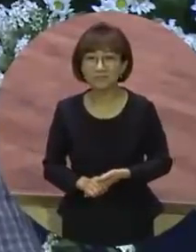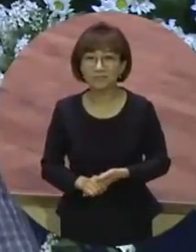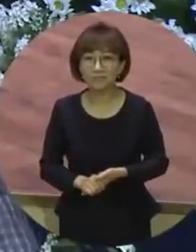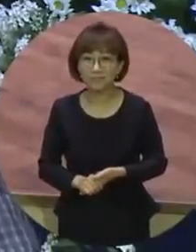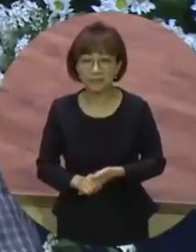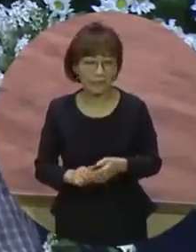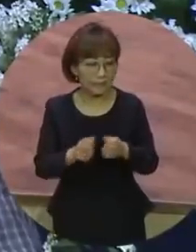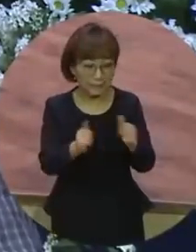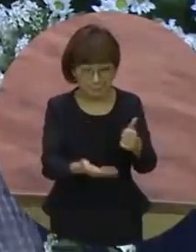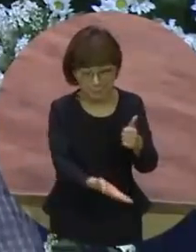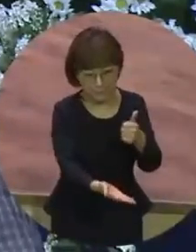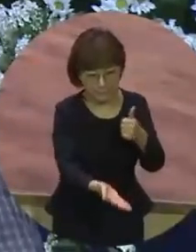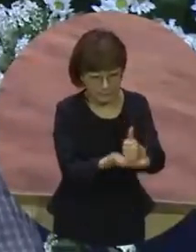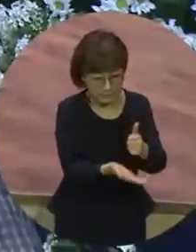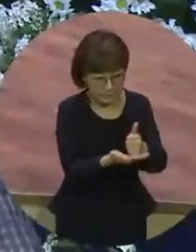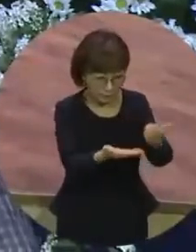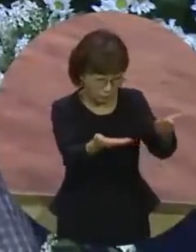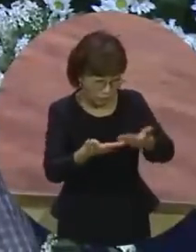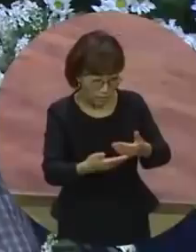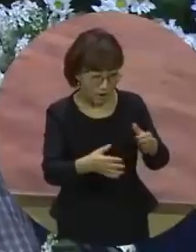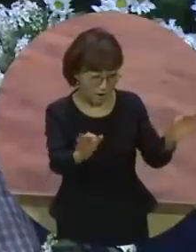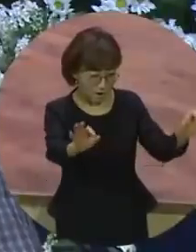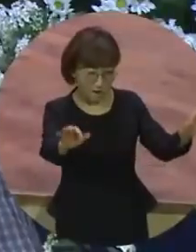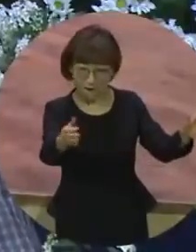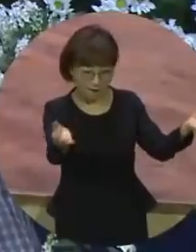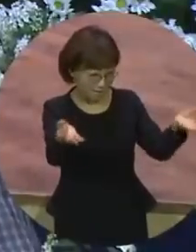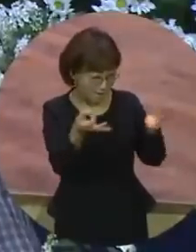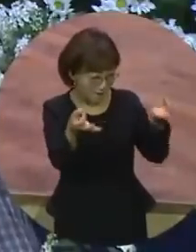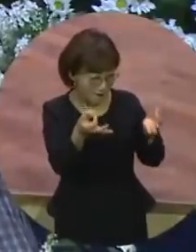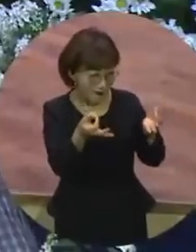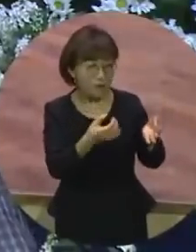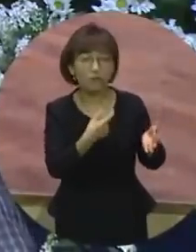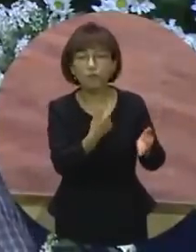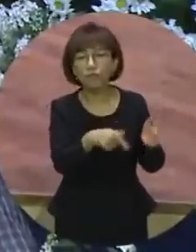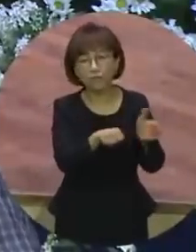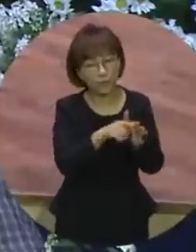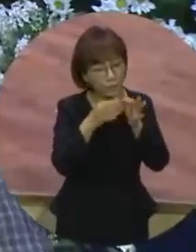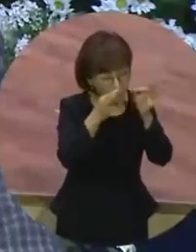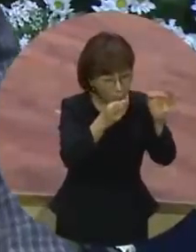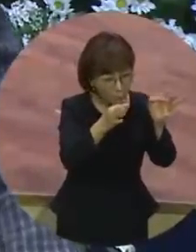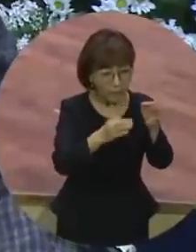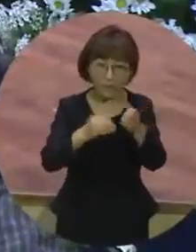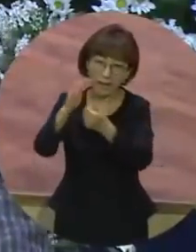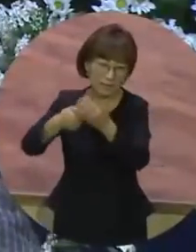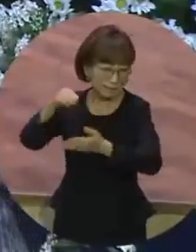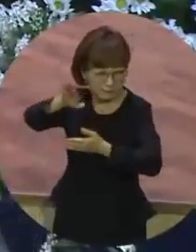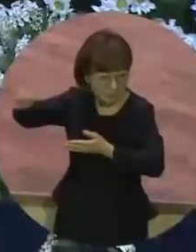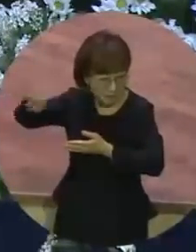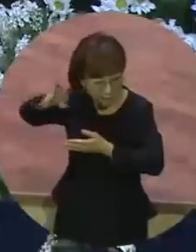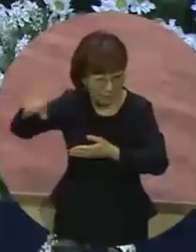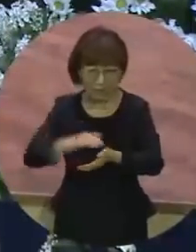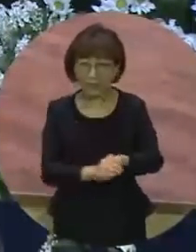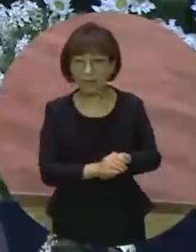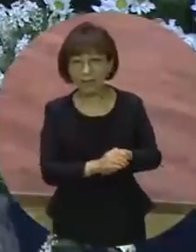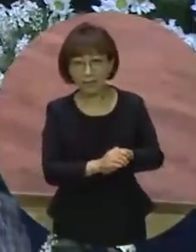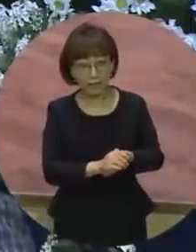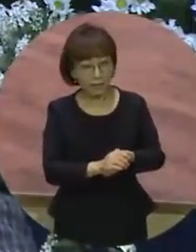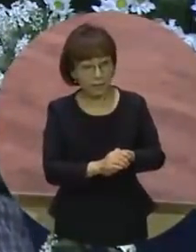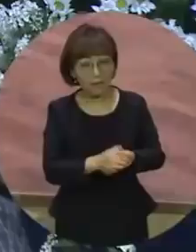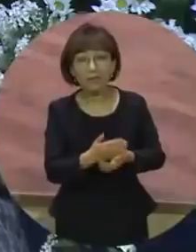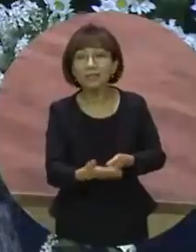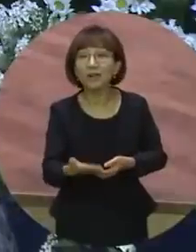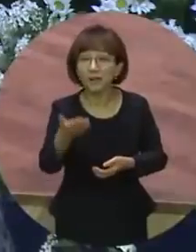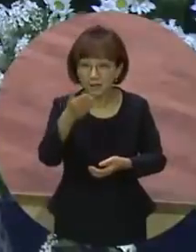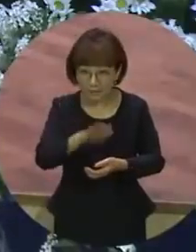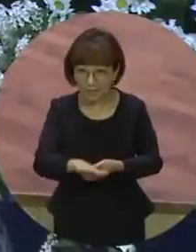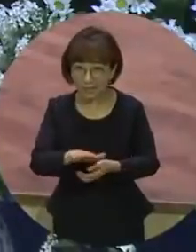사람에게 인정받으려고 막 몸부림친다고. 하나님과 소통하는 사람 필요 없어. 자리도 필요 없고 세상 욕심도 필요